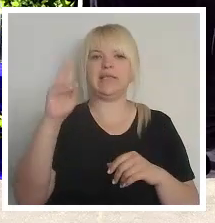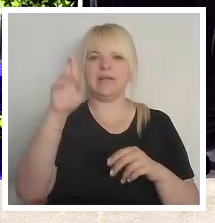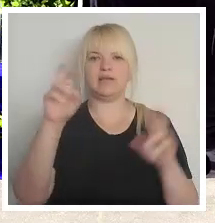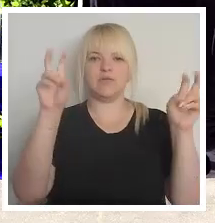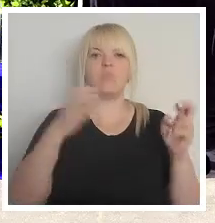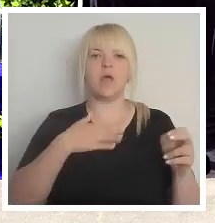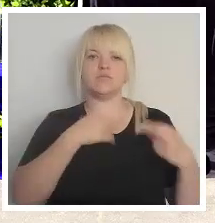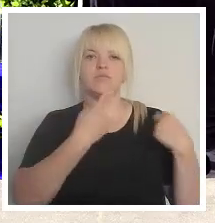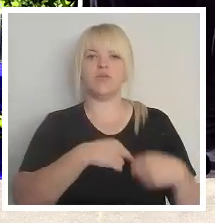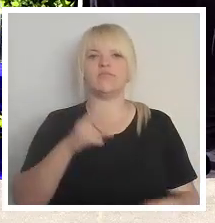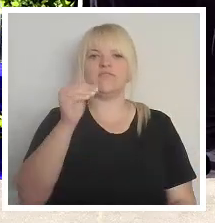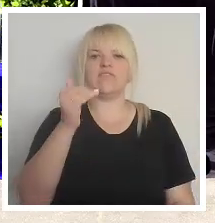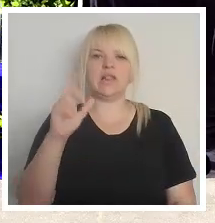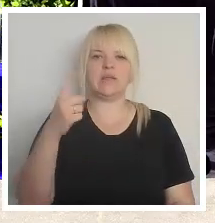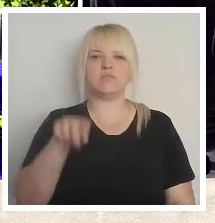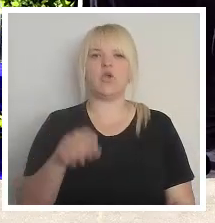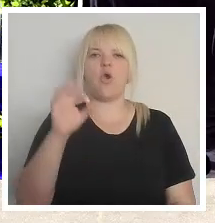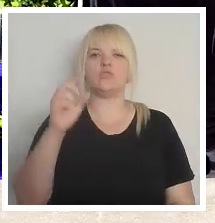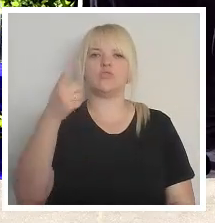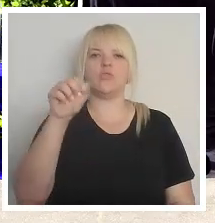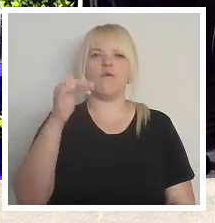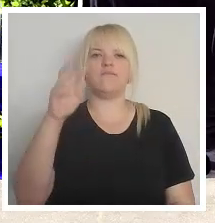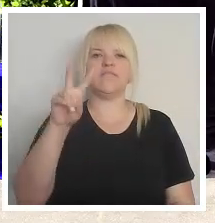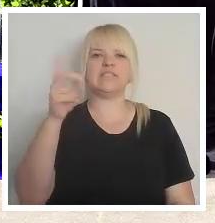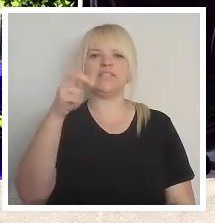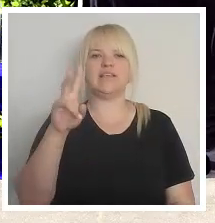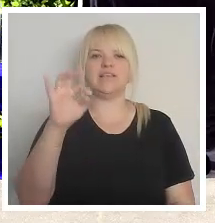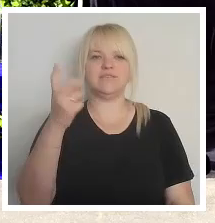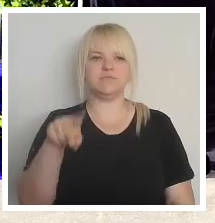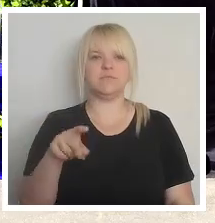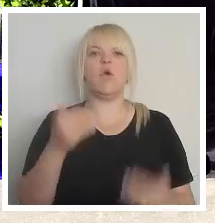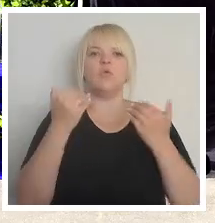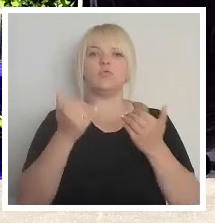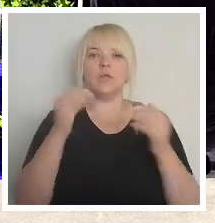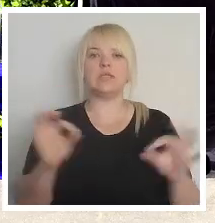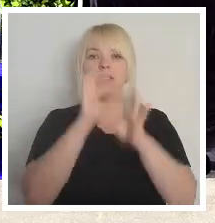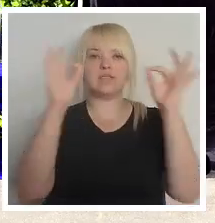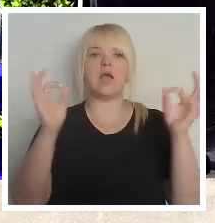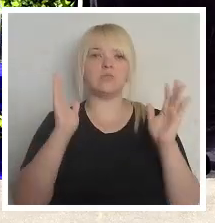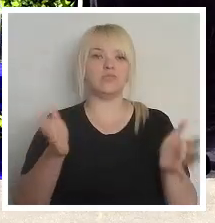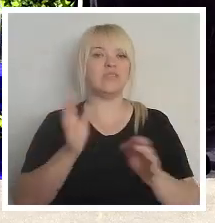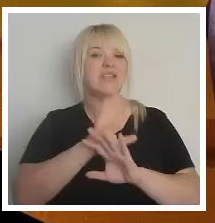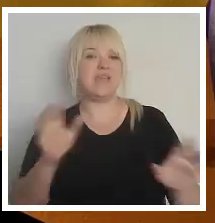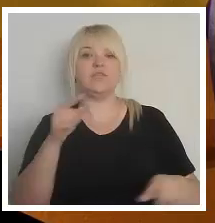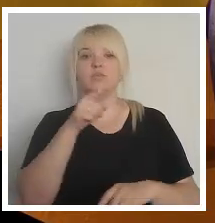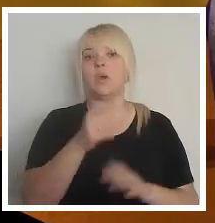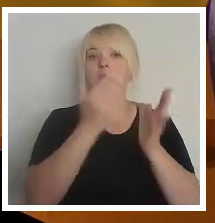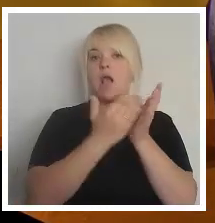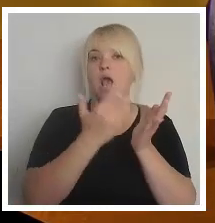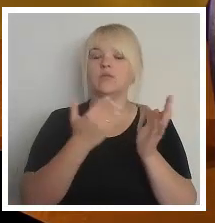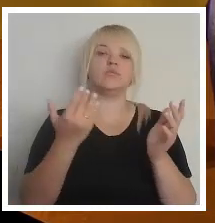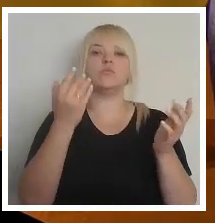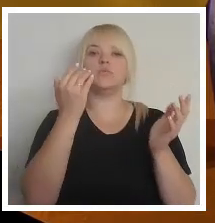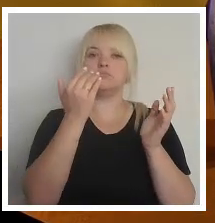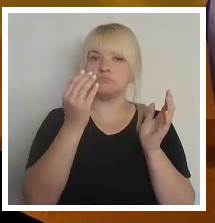redaktors, Filips Lastovskis. Un sāksim, es domāju, nevis ar to, par kādu saturu tieši mēs